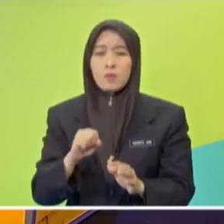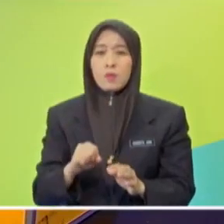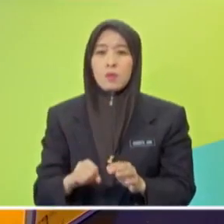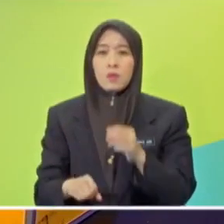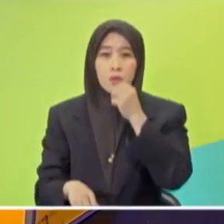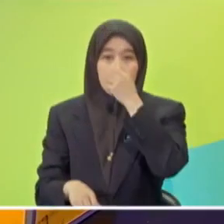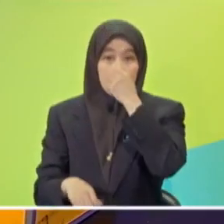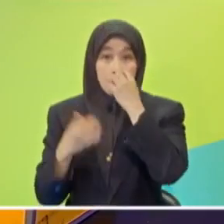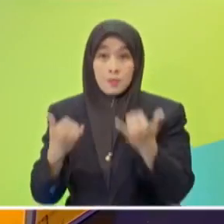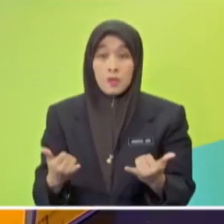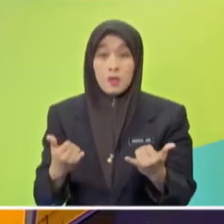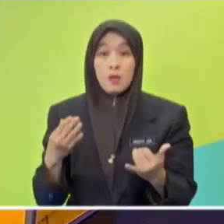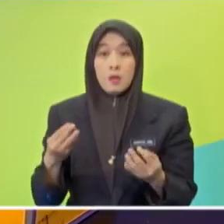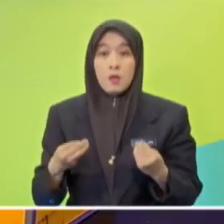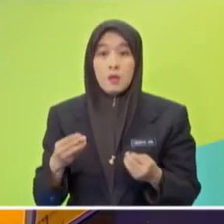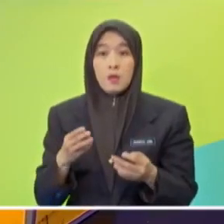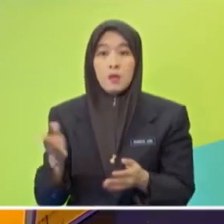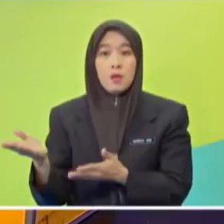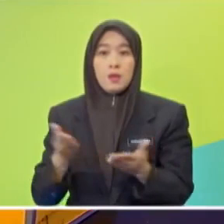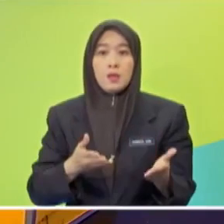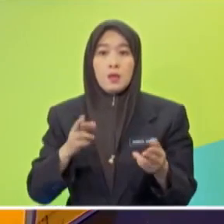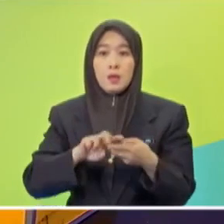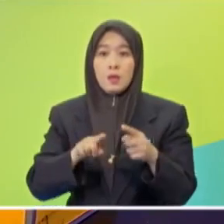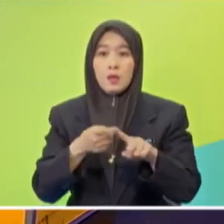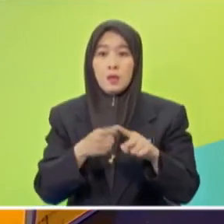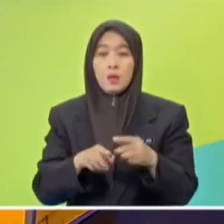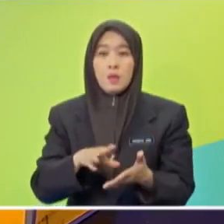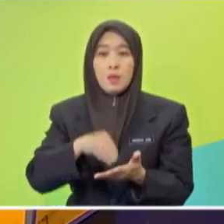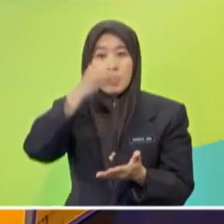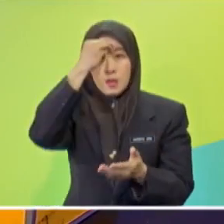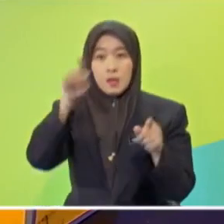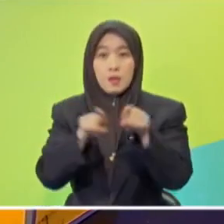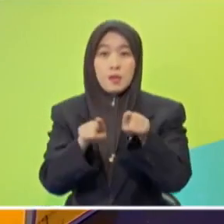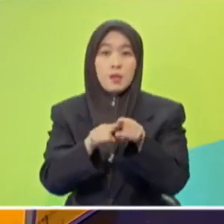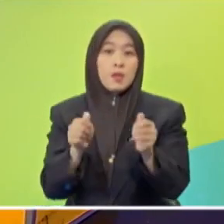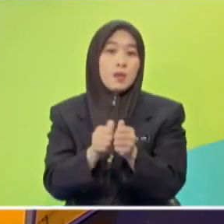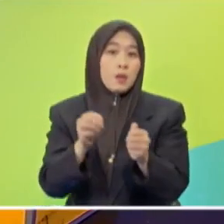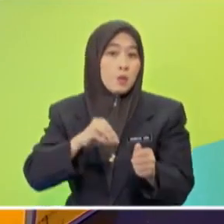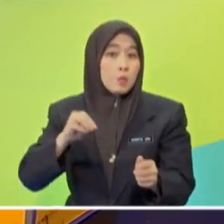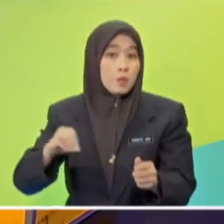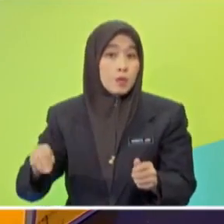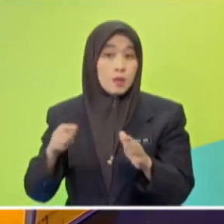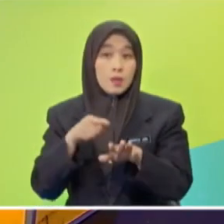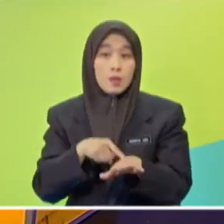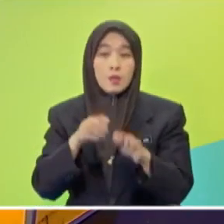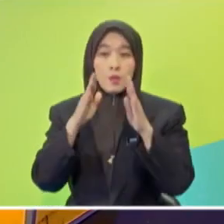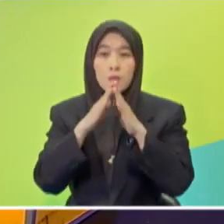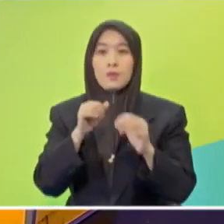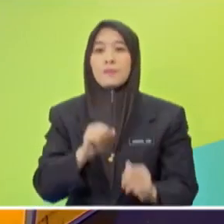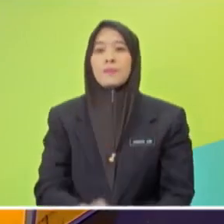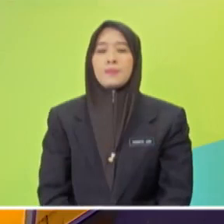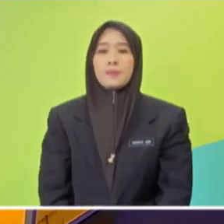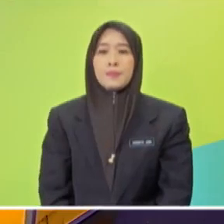masuk ke kelas kita supaya kita dapat belajar bersama-sama juga dengan murid-murid di rumah siapa yang ada dengan kita hari ini Cikgu